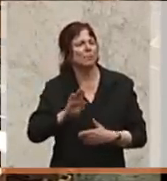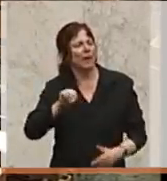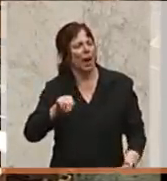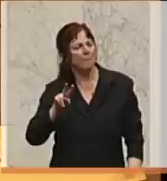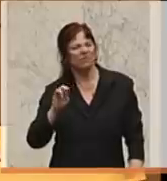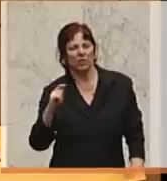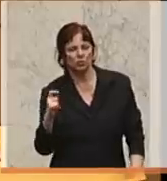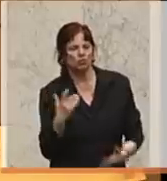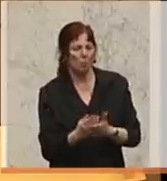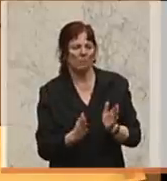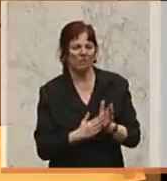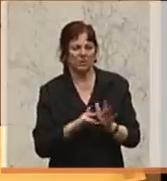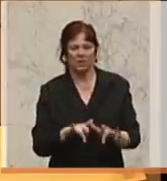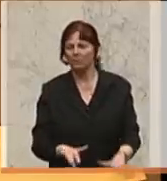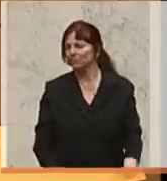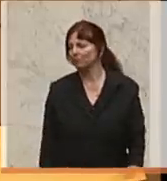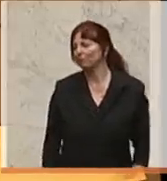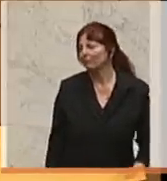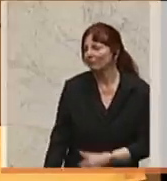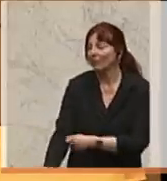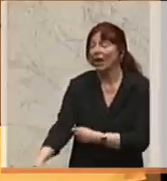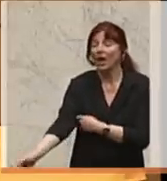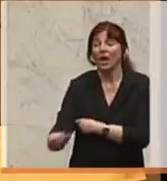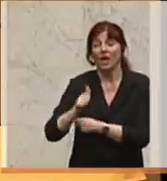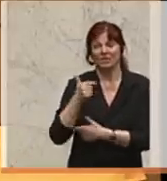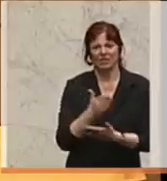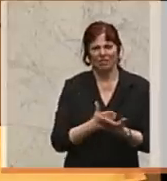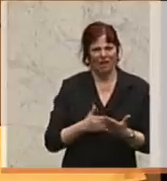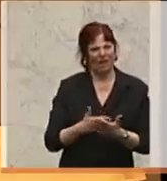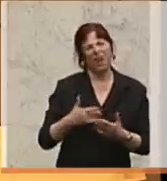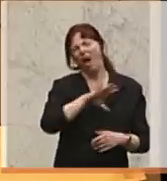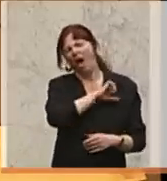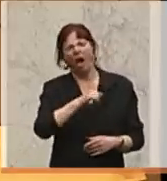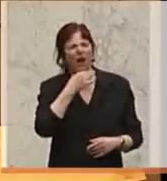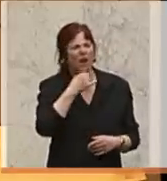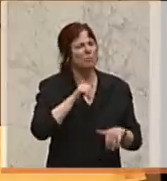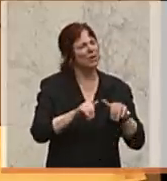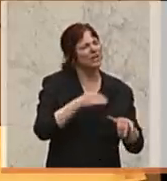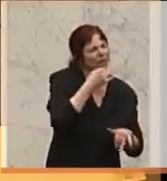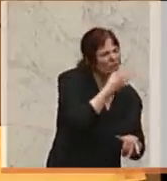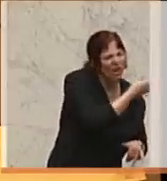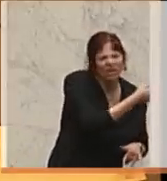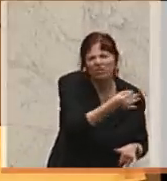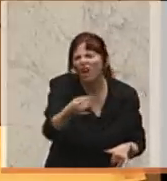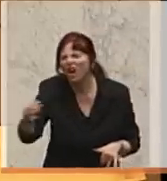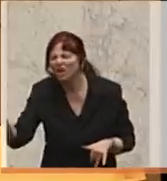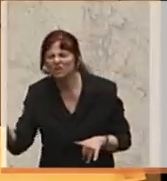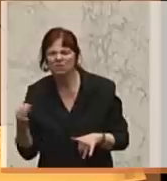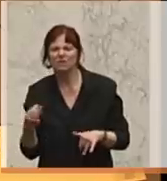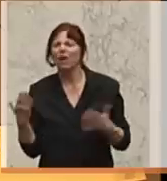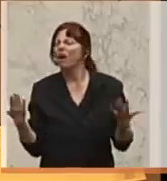im ersten Teil der von mir an alle Ministerien gerichteten Anfragen, es ist mir darum gegangen, einmal zu erfragen,